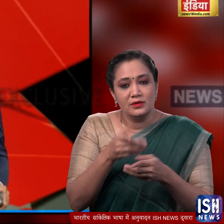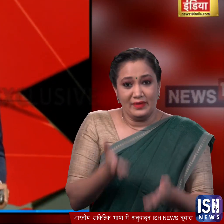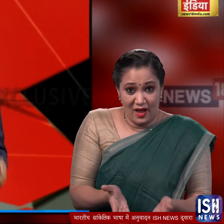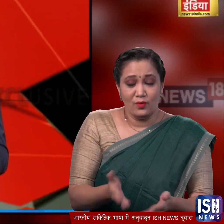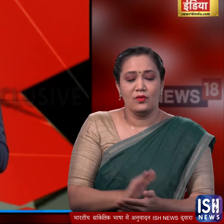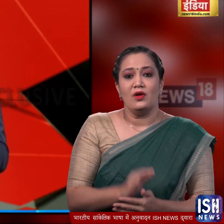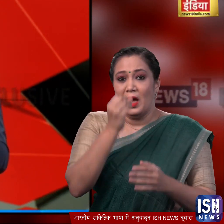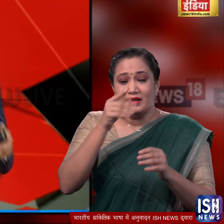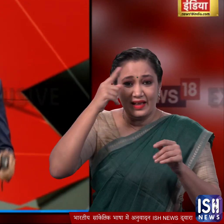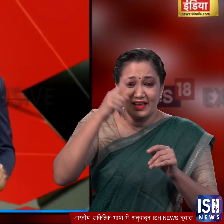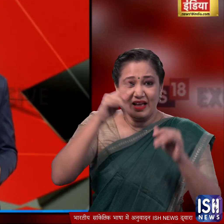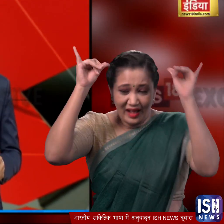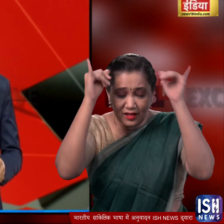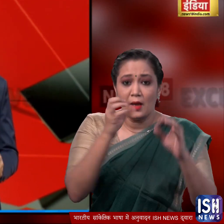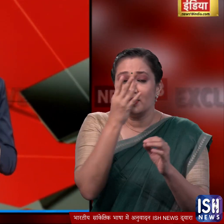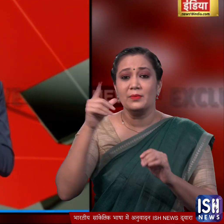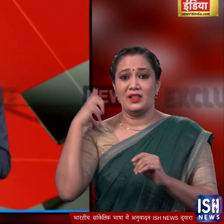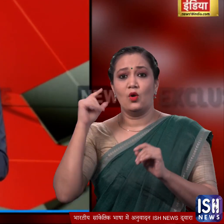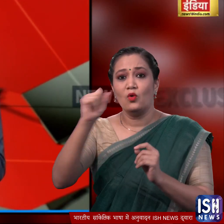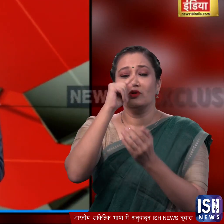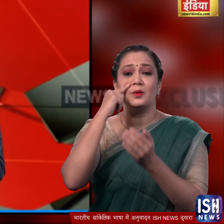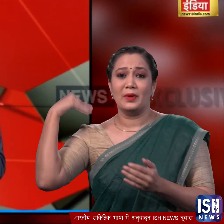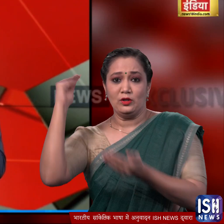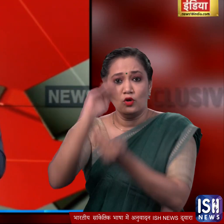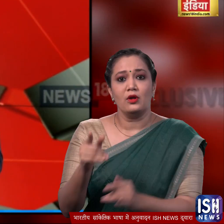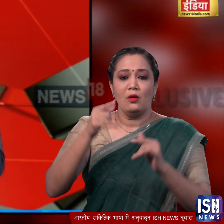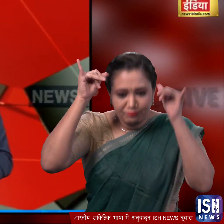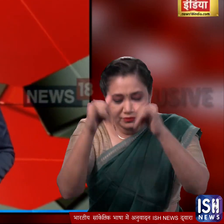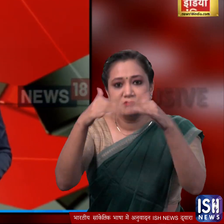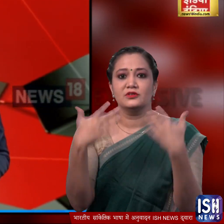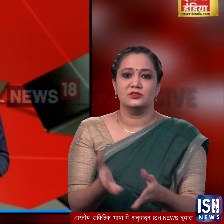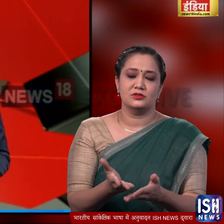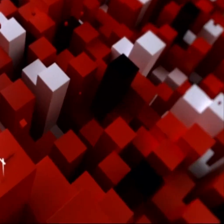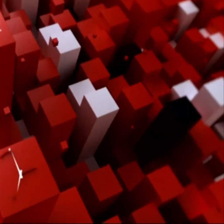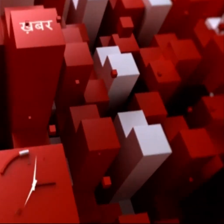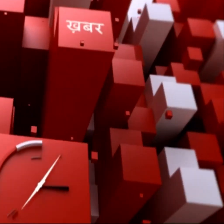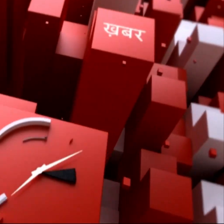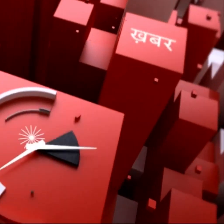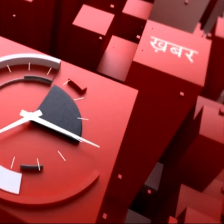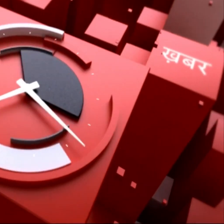जिसका नतीजा यह कि सड़क पर भटकती गाय ने बीजेपी नेता की भतीजी को सींग से उठाकर पटक दिया।